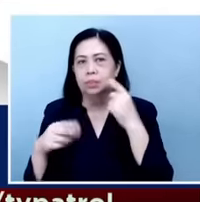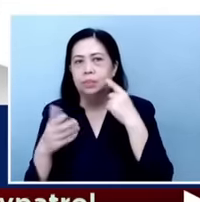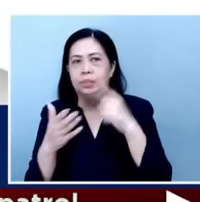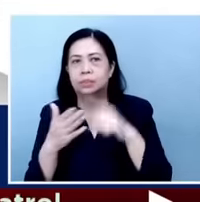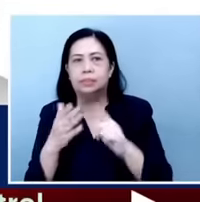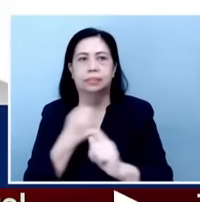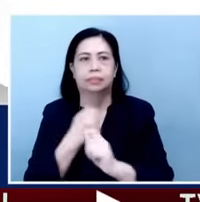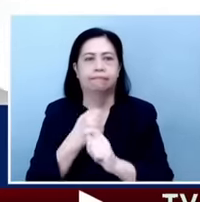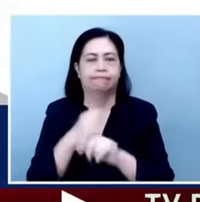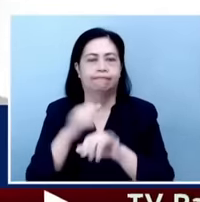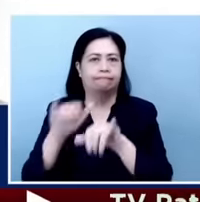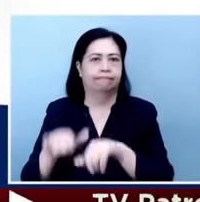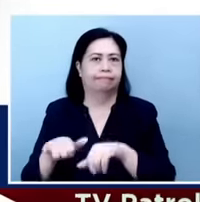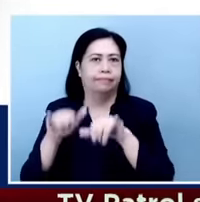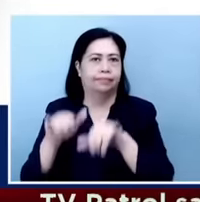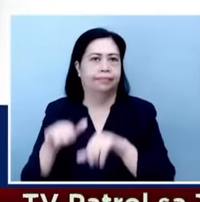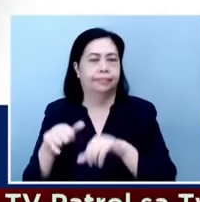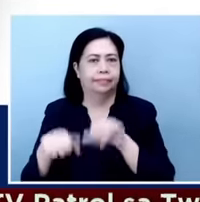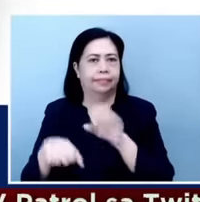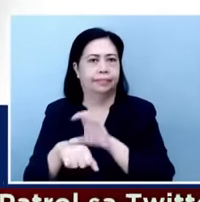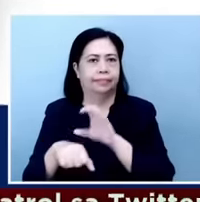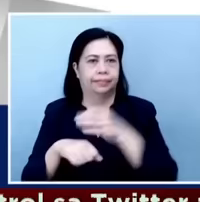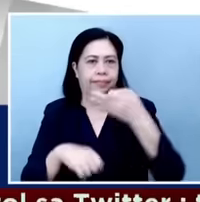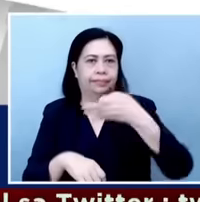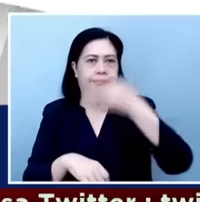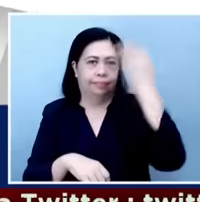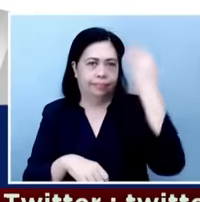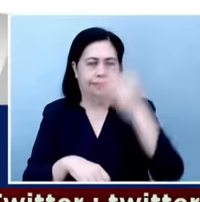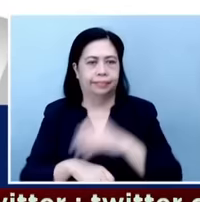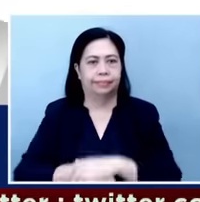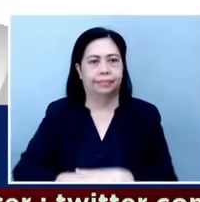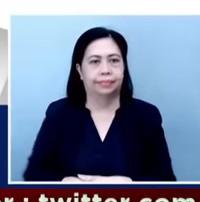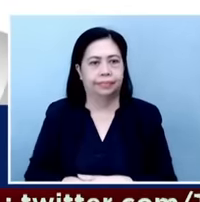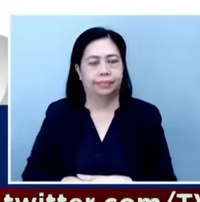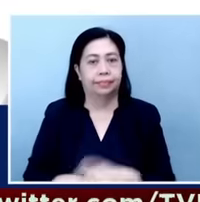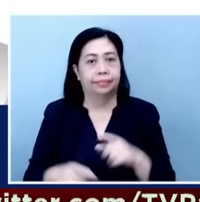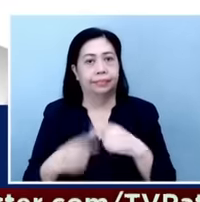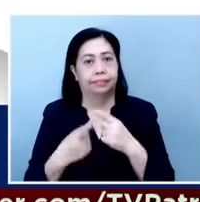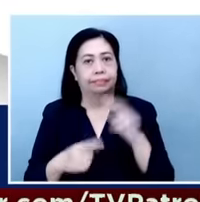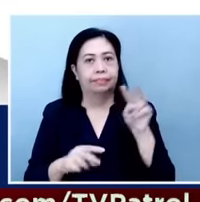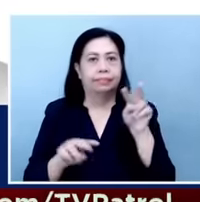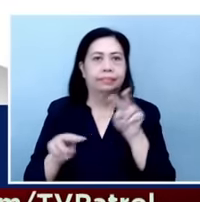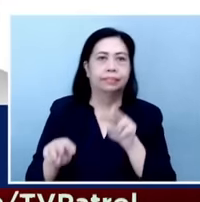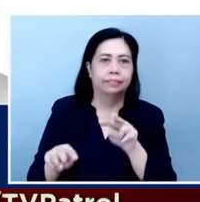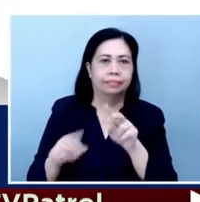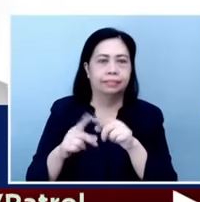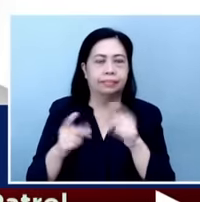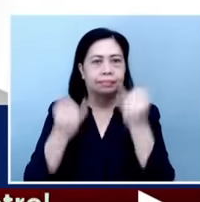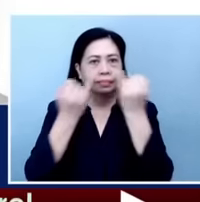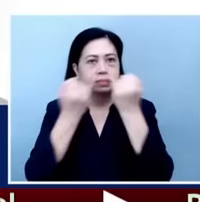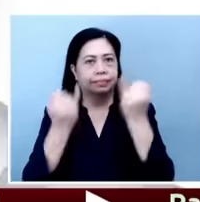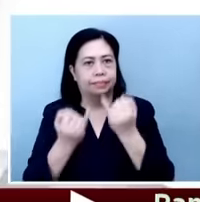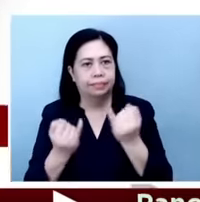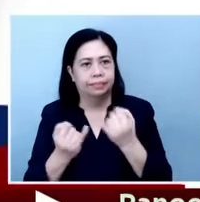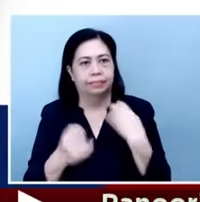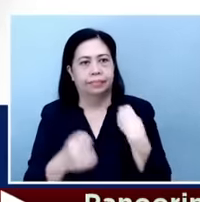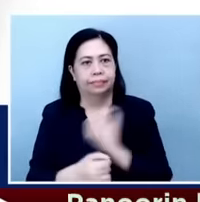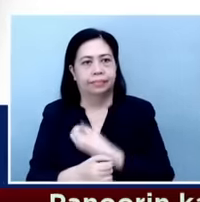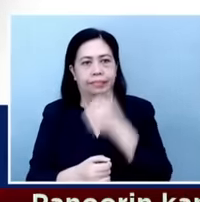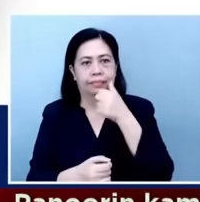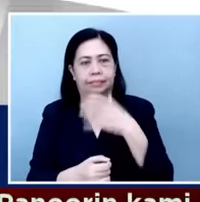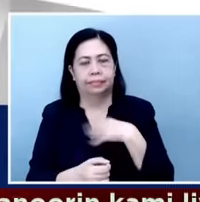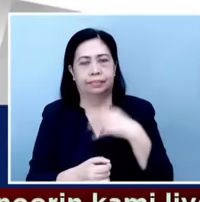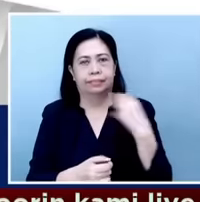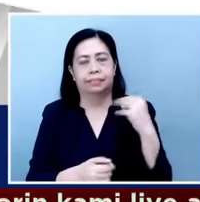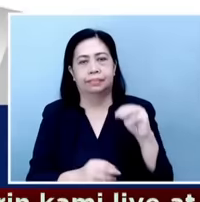pansamantalang tumigil ang imahen ng Nazareno sa harap ng simbahan, habang nakadungaw naman ang imahen ng Our Lady of Mount Carmel